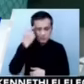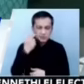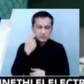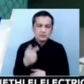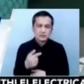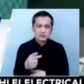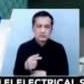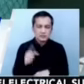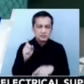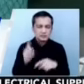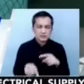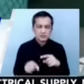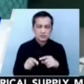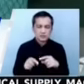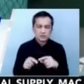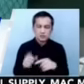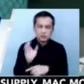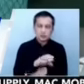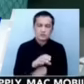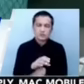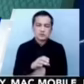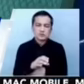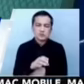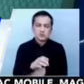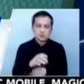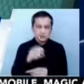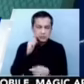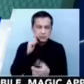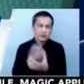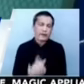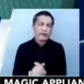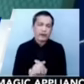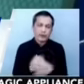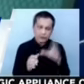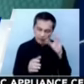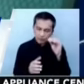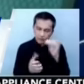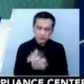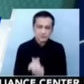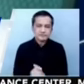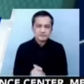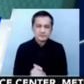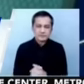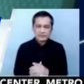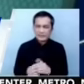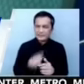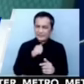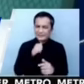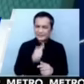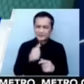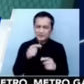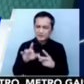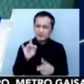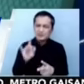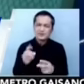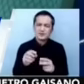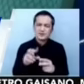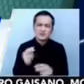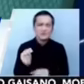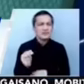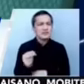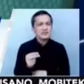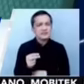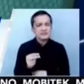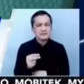i-force nung asawa hindi mo naman pinipili e kung kailan ka yung in hit